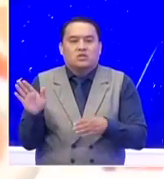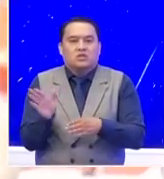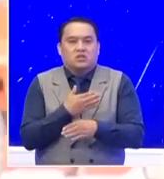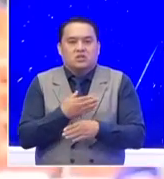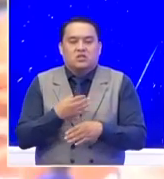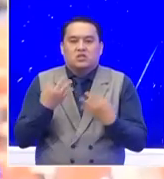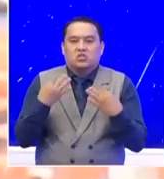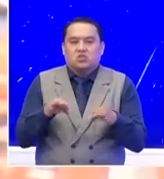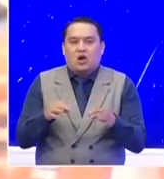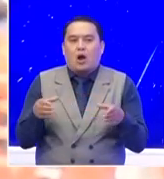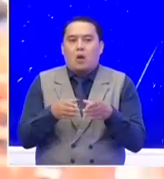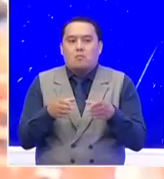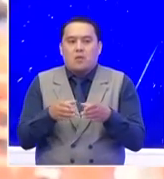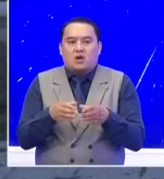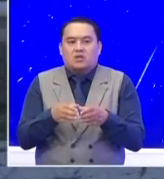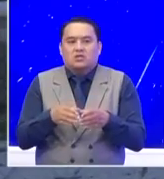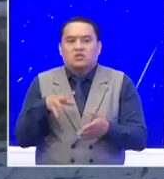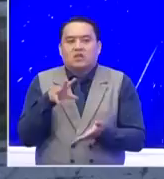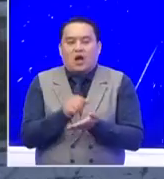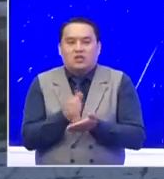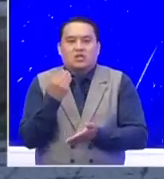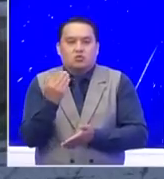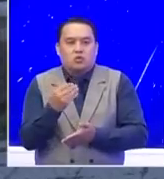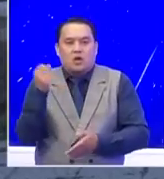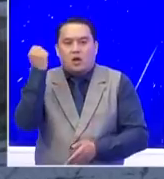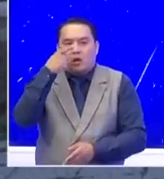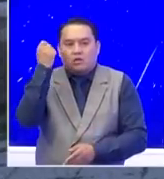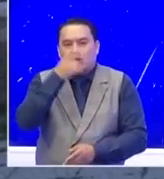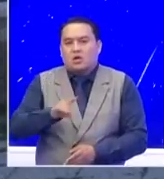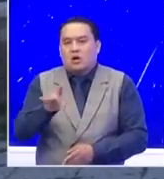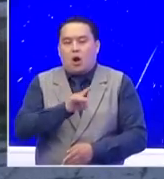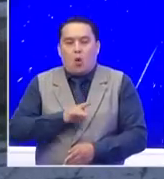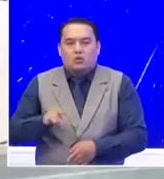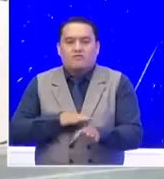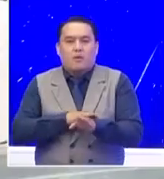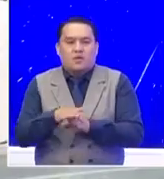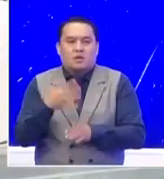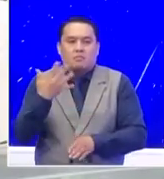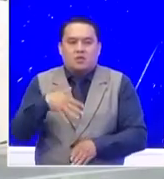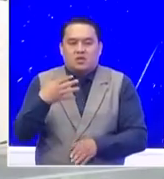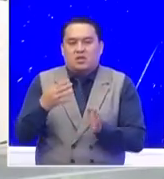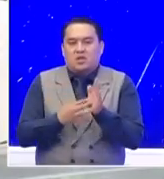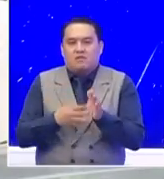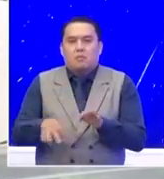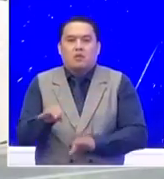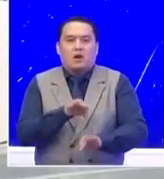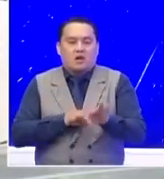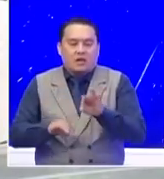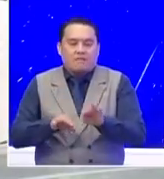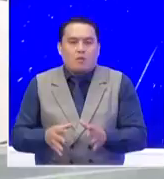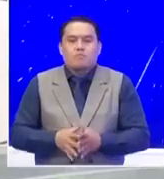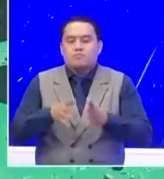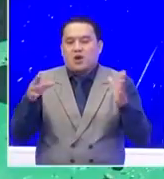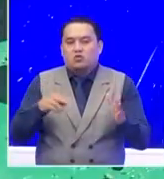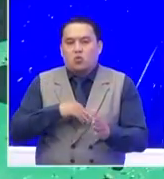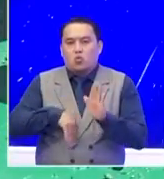лицензии компаний. Всего в рамках дорожной карты занятости в Искельдинском районе намечена реализация 59 проектов. Большой акцент